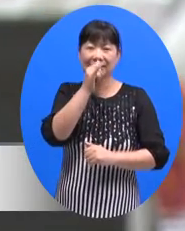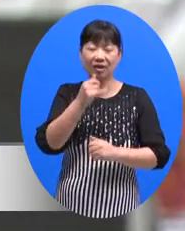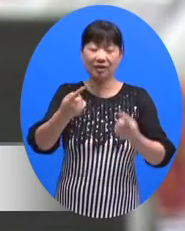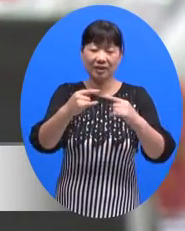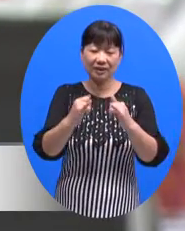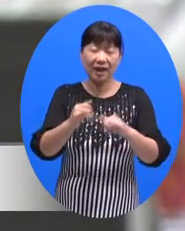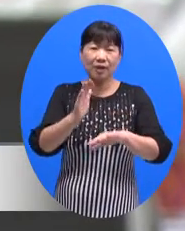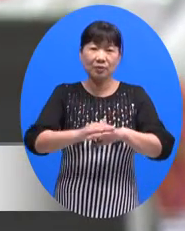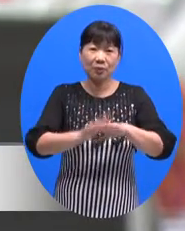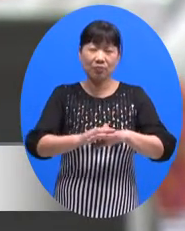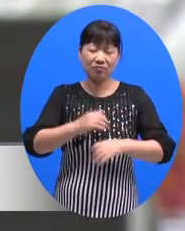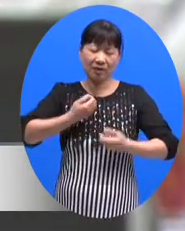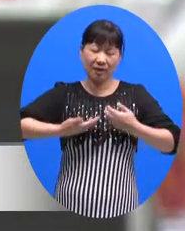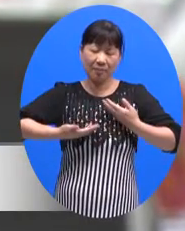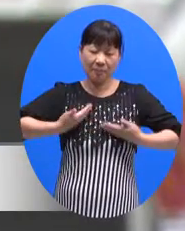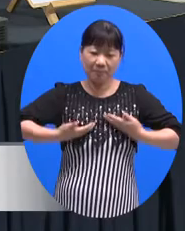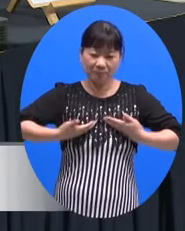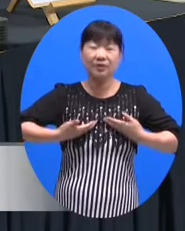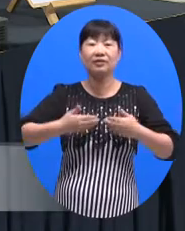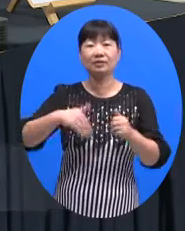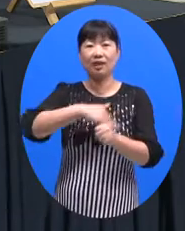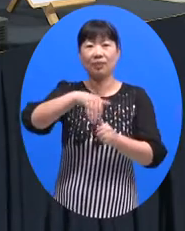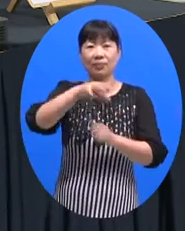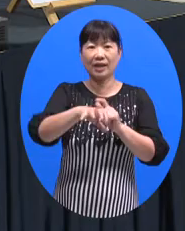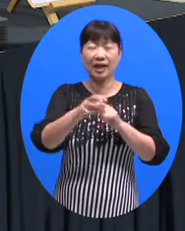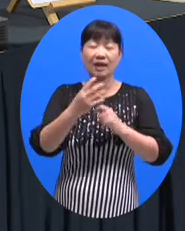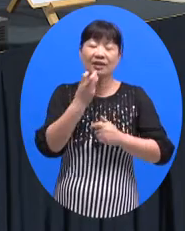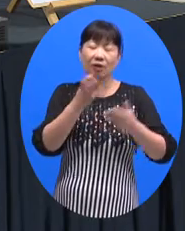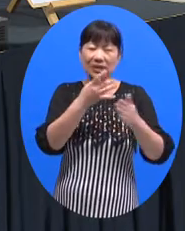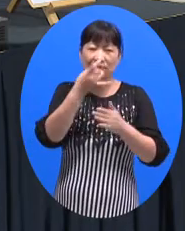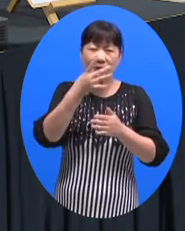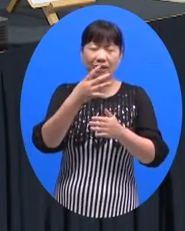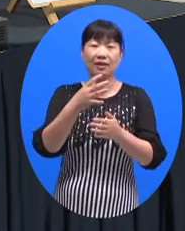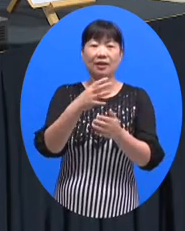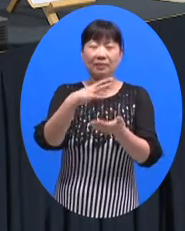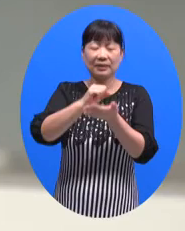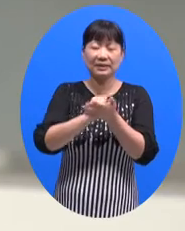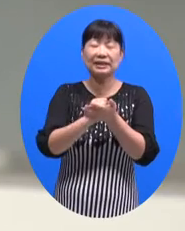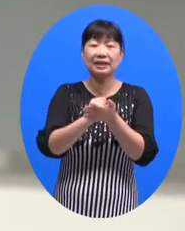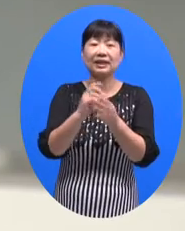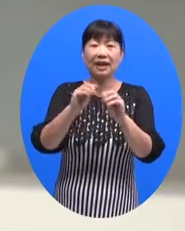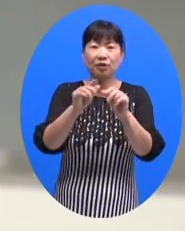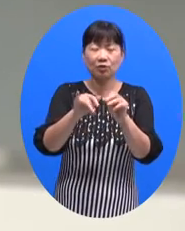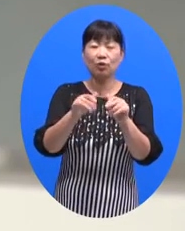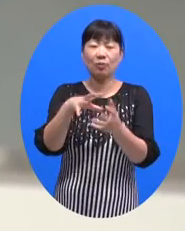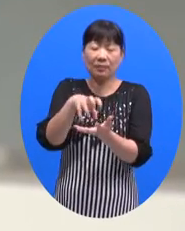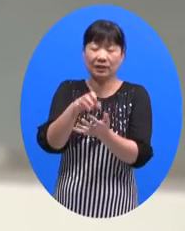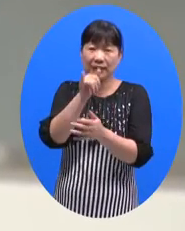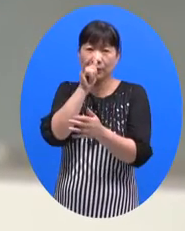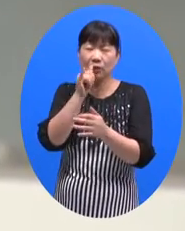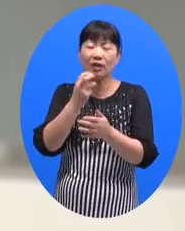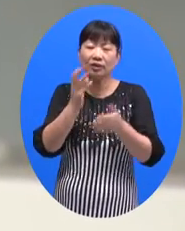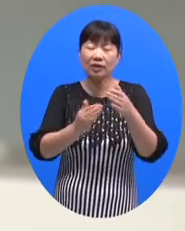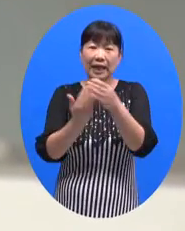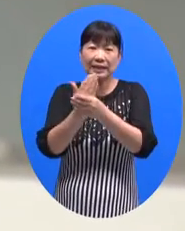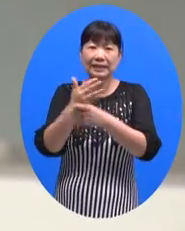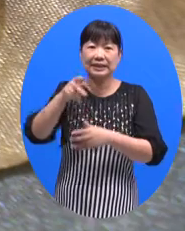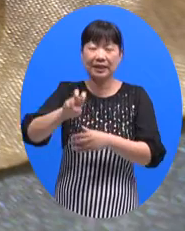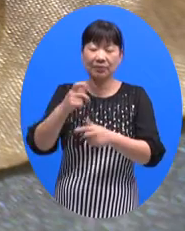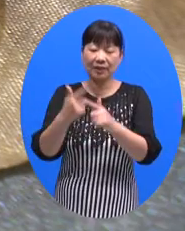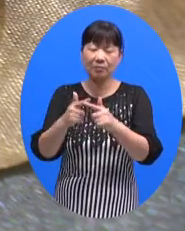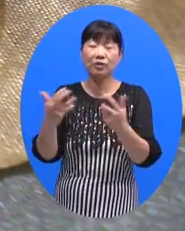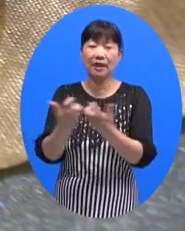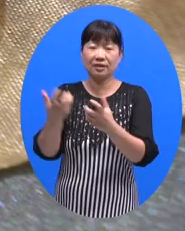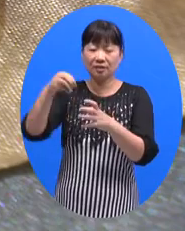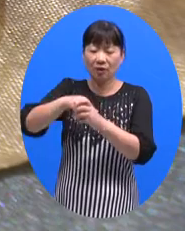분주한 손놀림이 생생한 현장 경기미 로 만든 쌀가루로 반죽을 하고 경기도에서 생산된 향긋한 참나무를 듬뿍